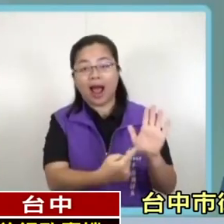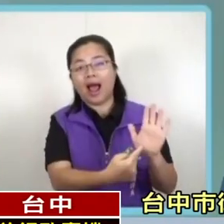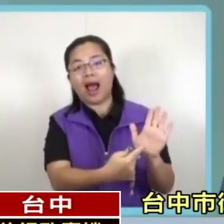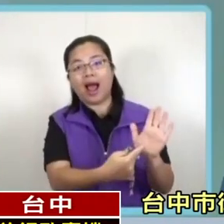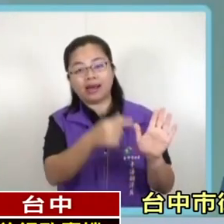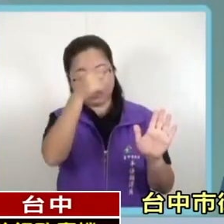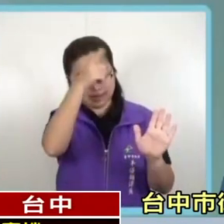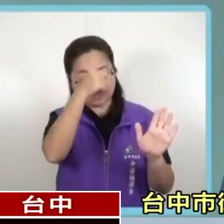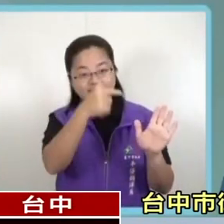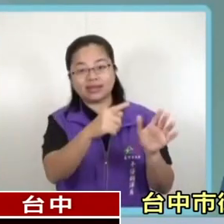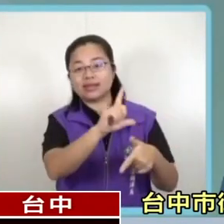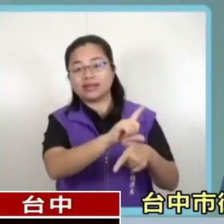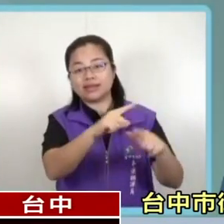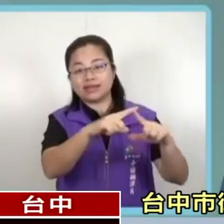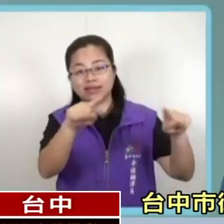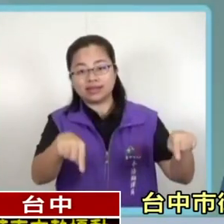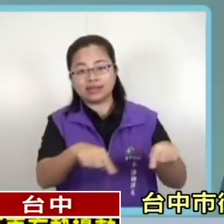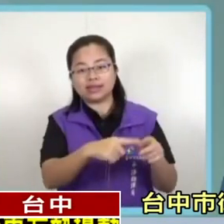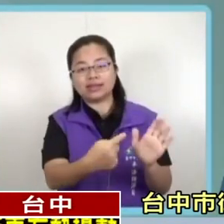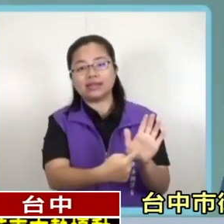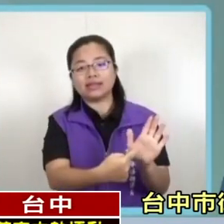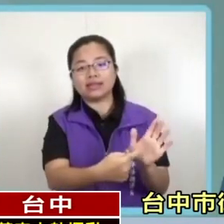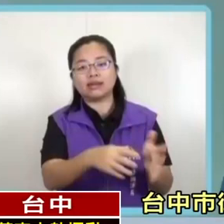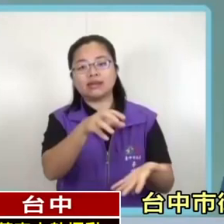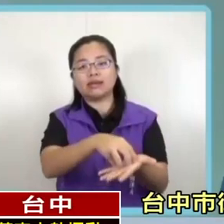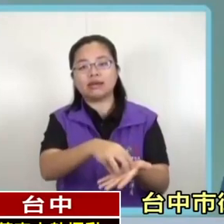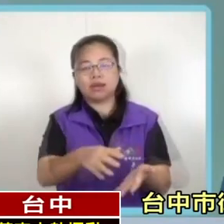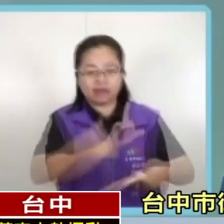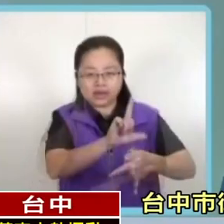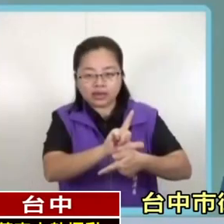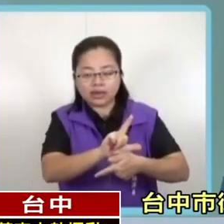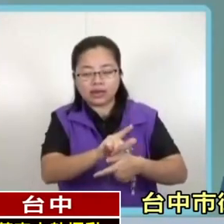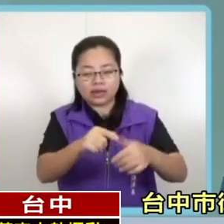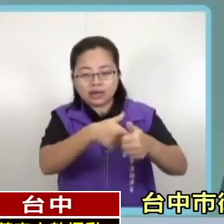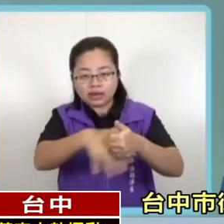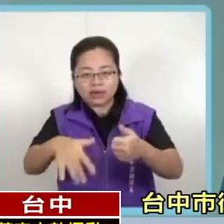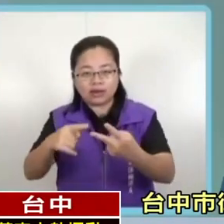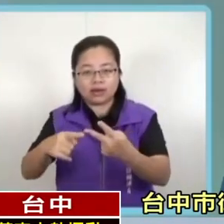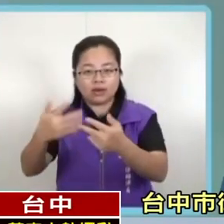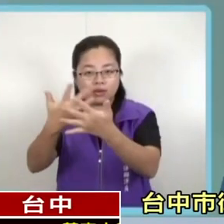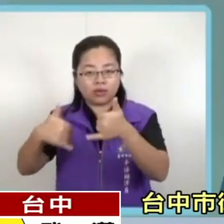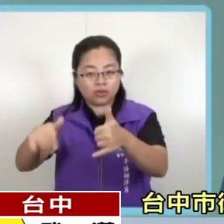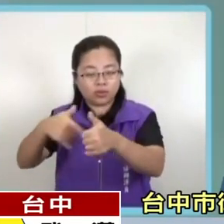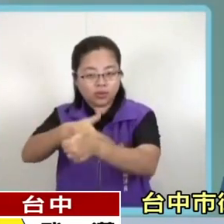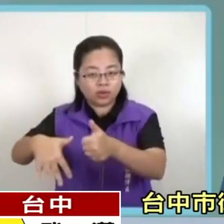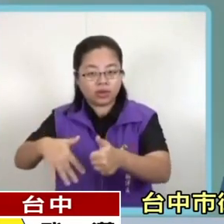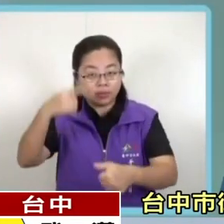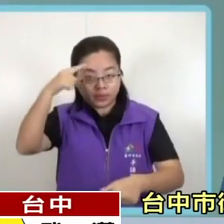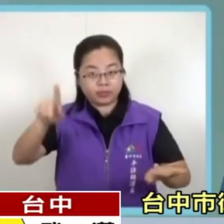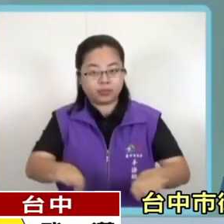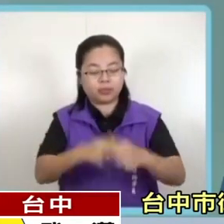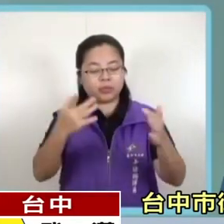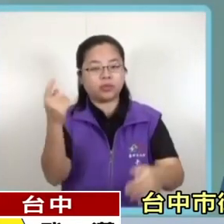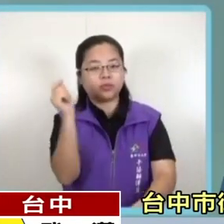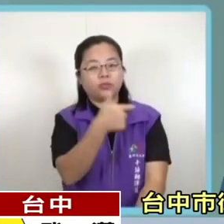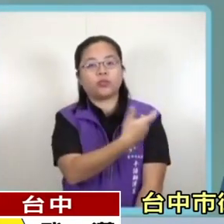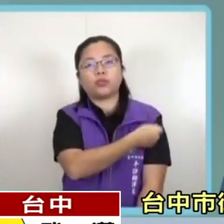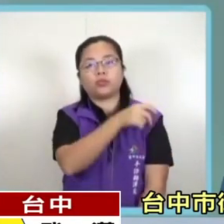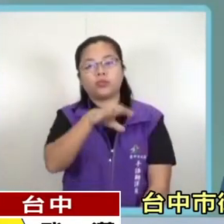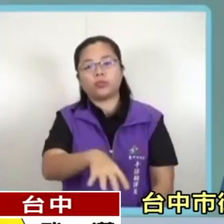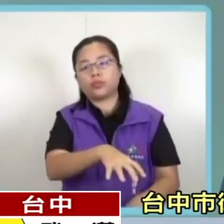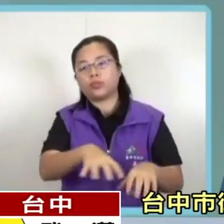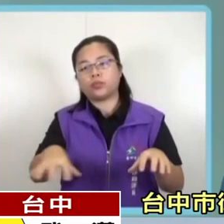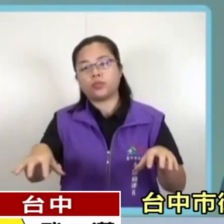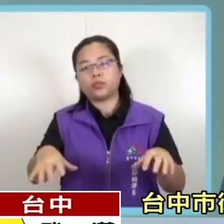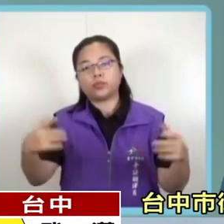他这个需要开这个证明帮他盖章。”我们从明天开始，所有的快打站全部都